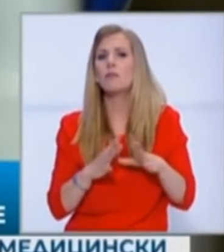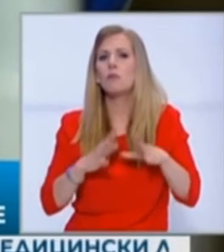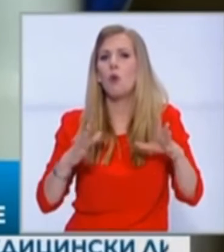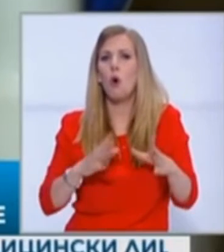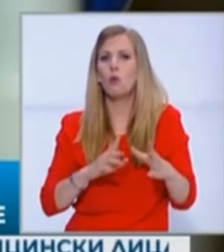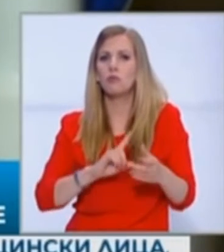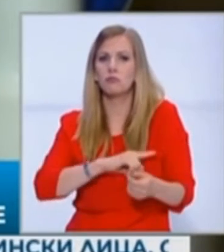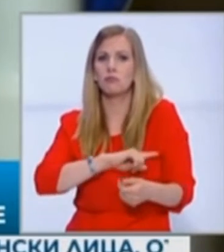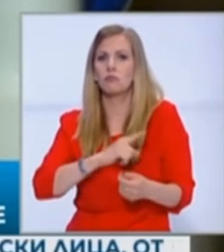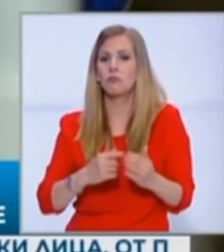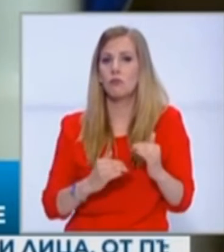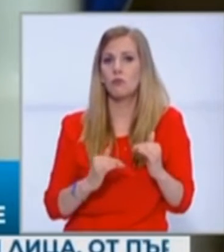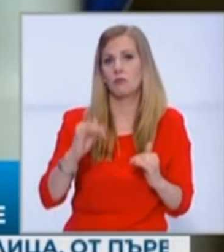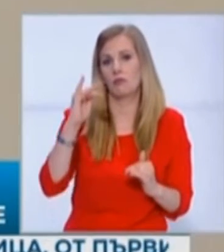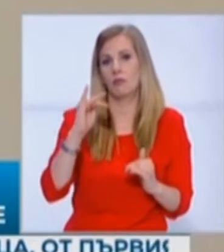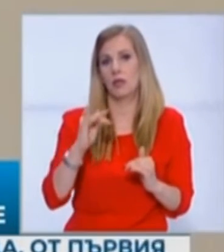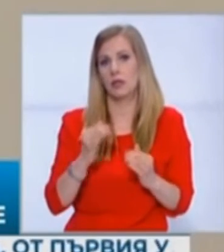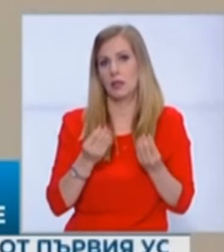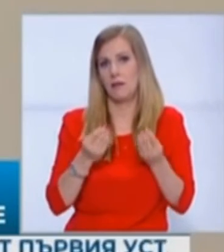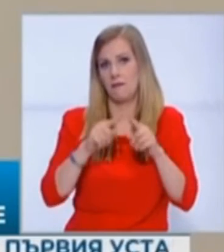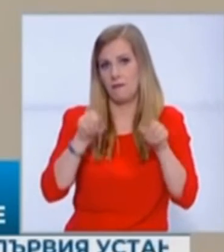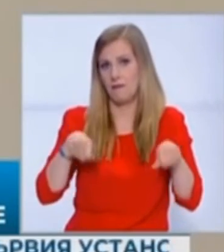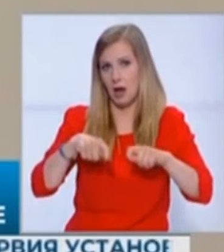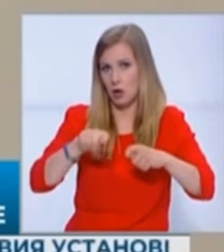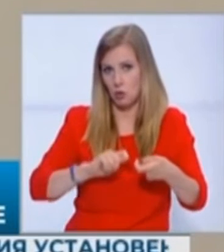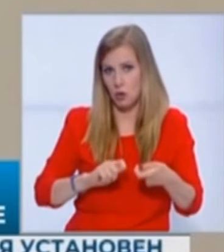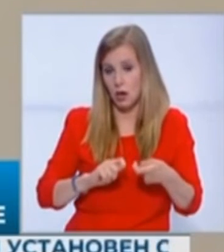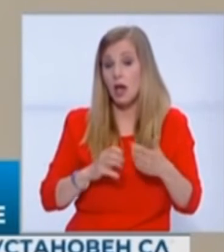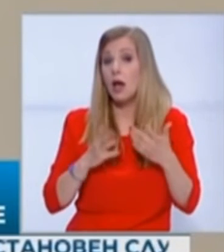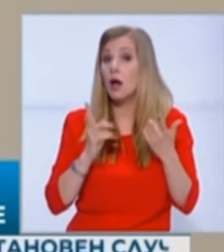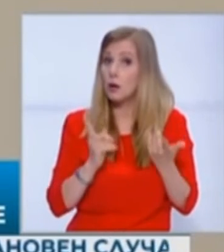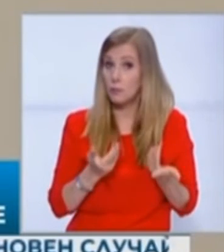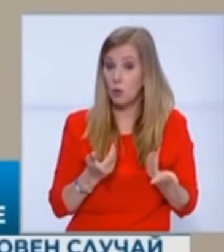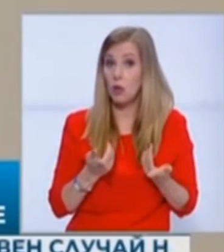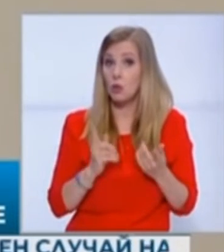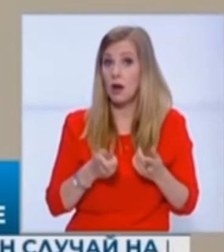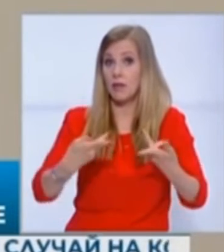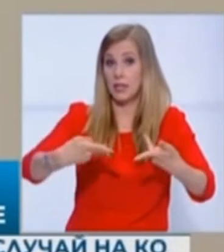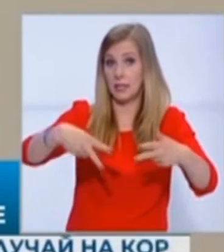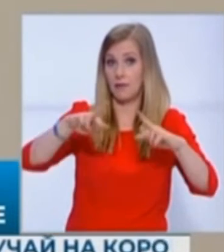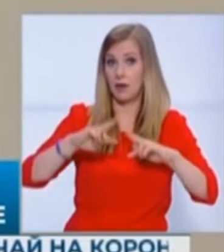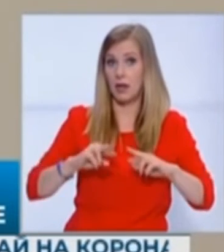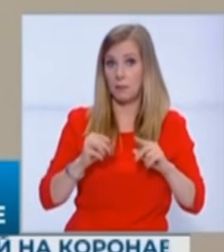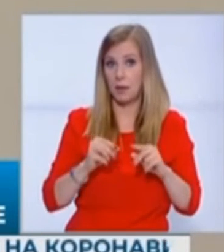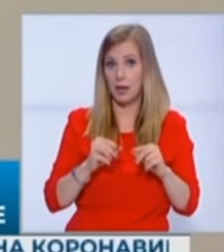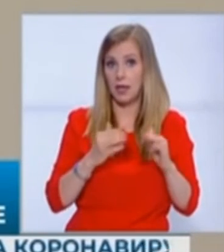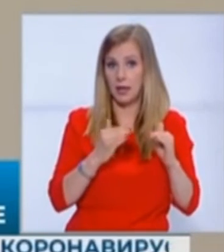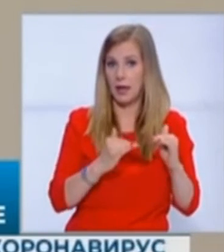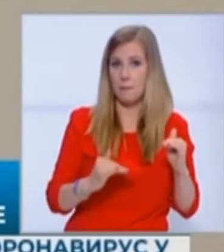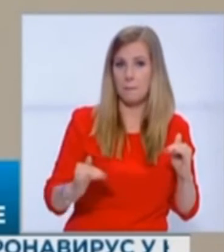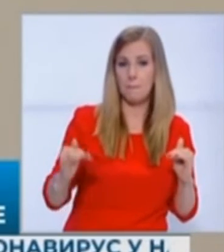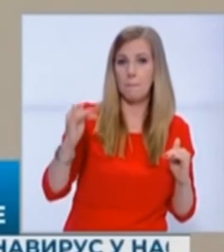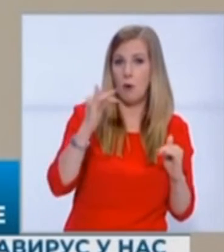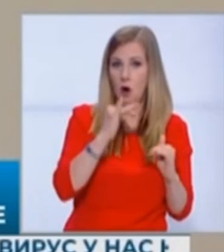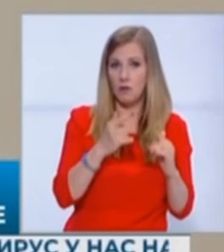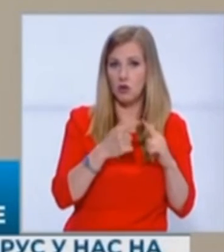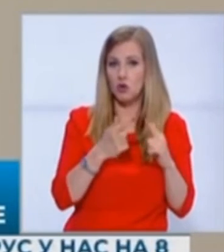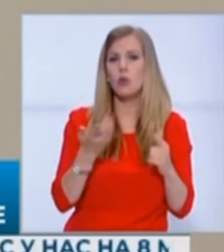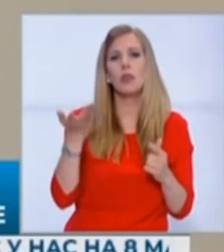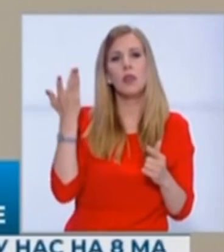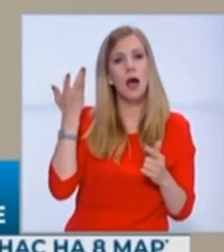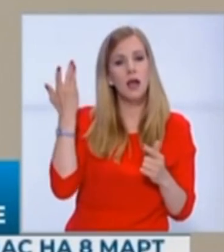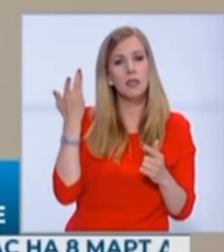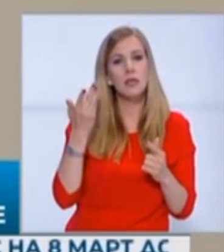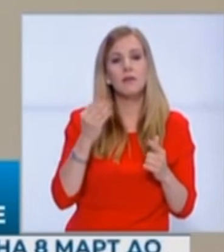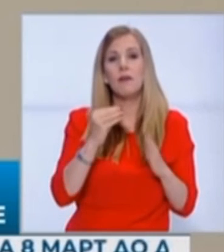фактури. Когато сумата, която трябва да се възстанови, е по-голяма от тази, която поначало е в